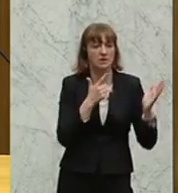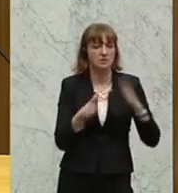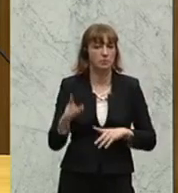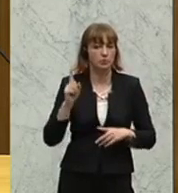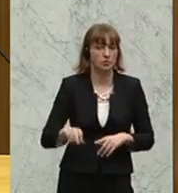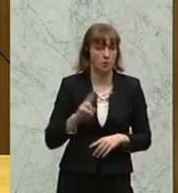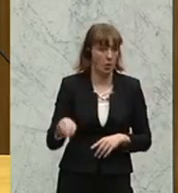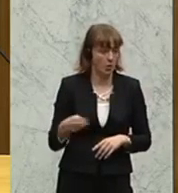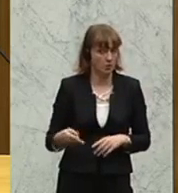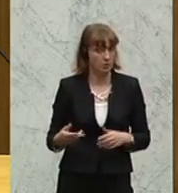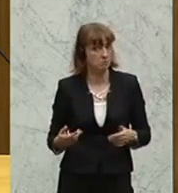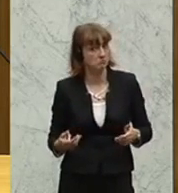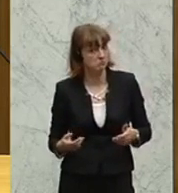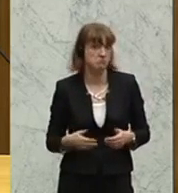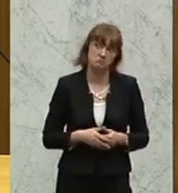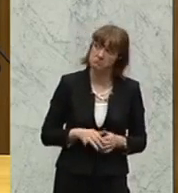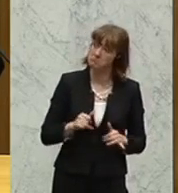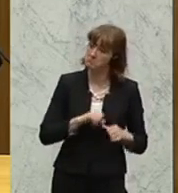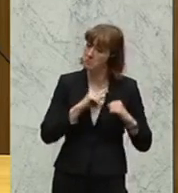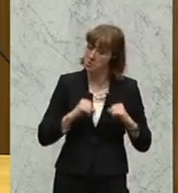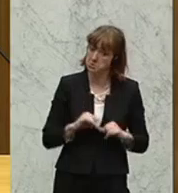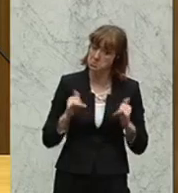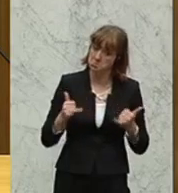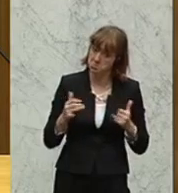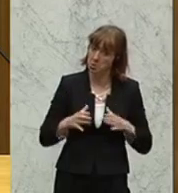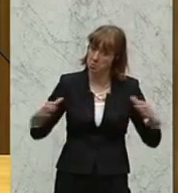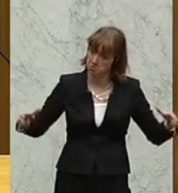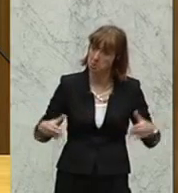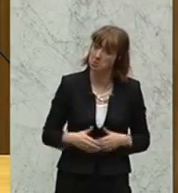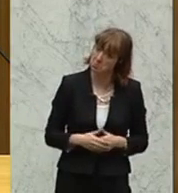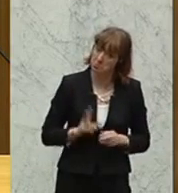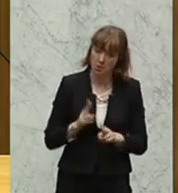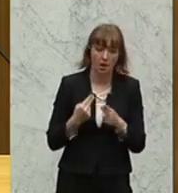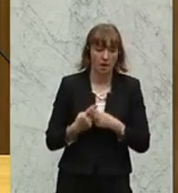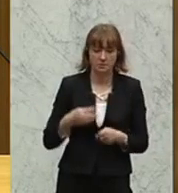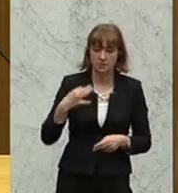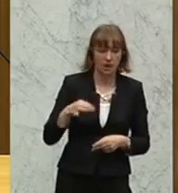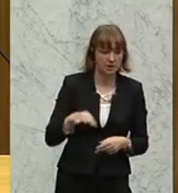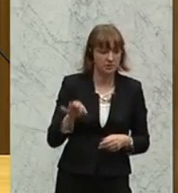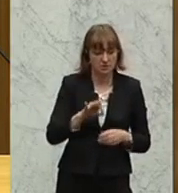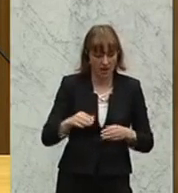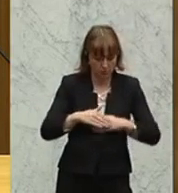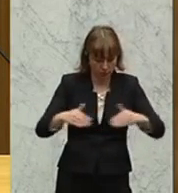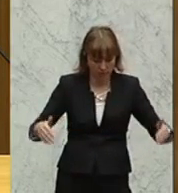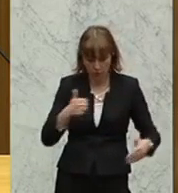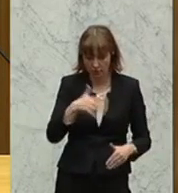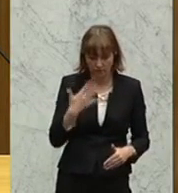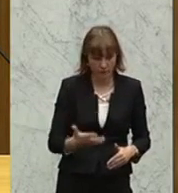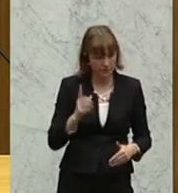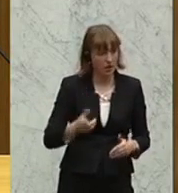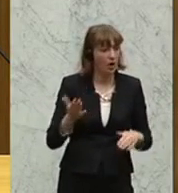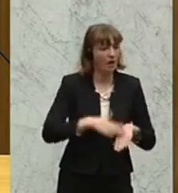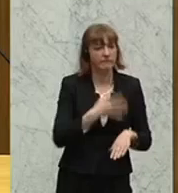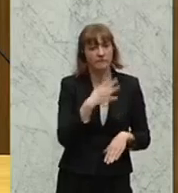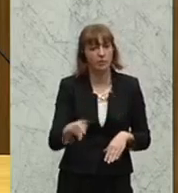Nutzungsdauer angleichen. Ganz logisch und sehr vernünftig. Zweiter Punkt. Anpassung der Ausgabenpauschalierung im Gastgewerbe von